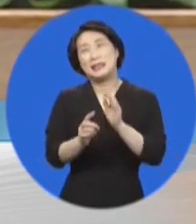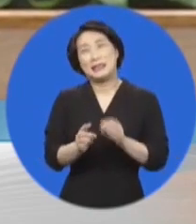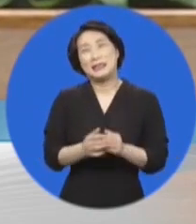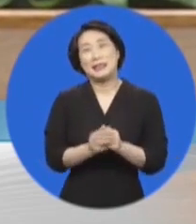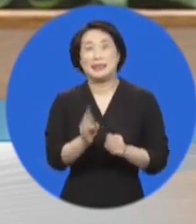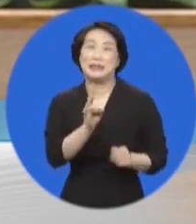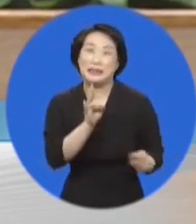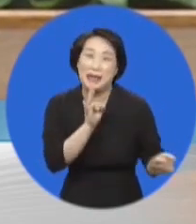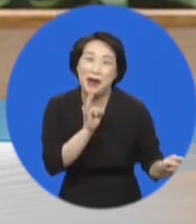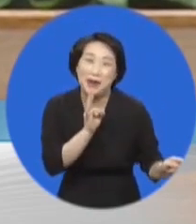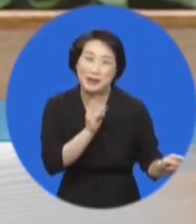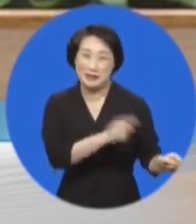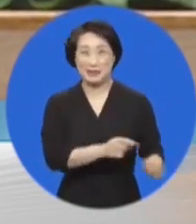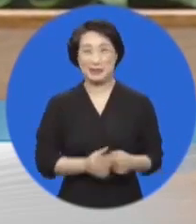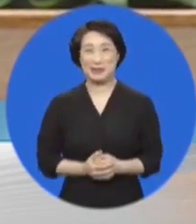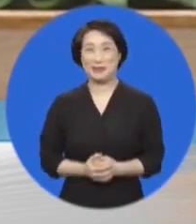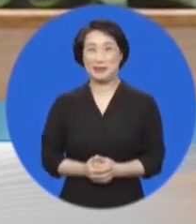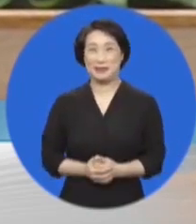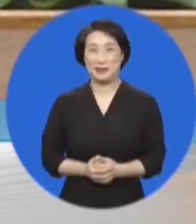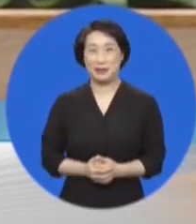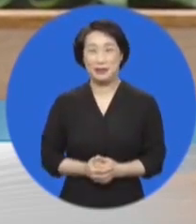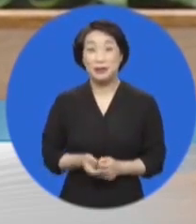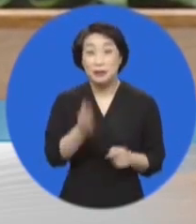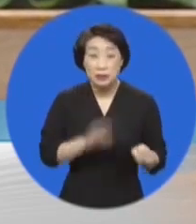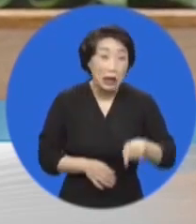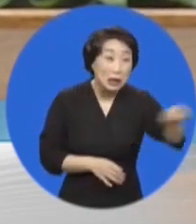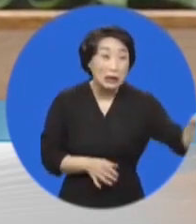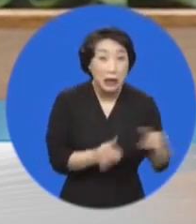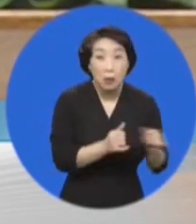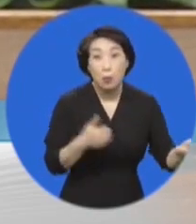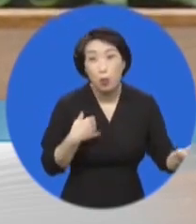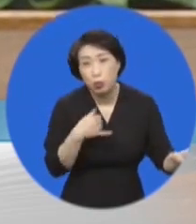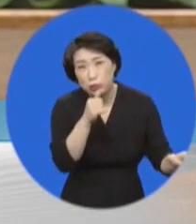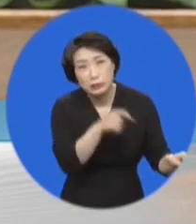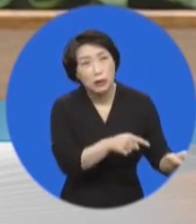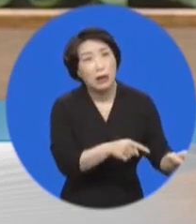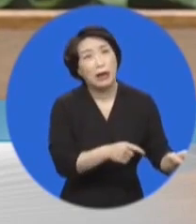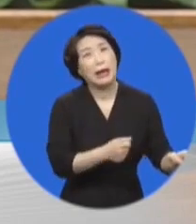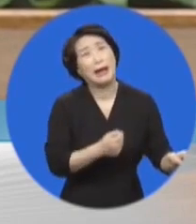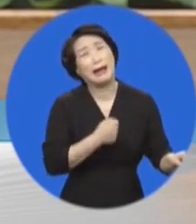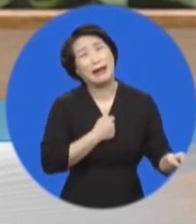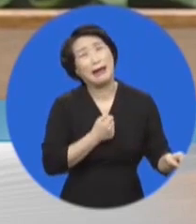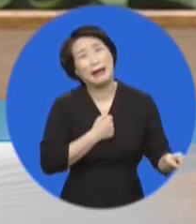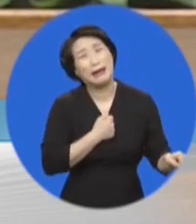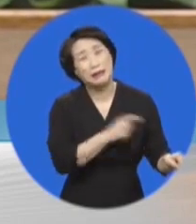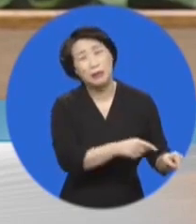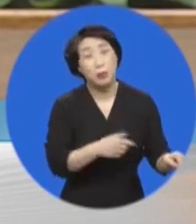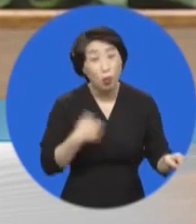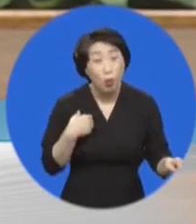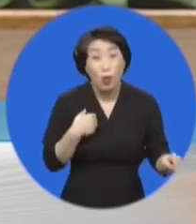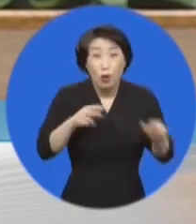것이라 이 말입니다. 예, 그러나 그들이 그걸 모르면 안 될까? 모르니까